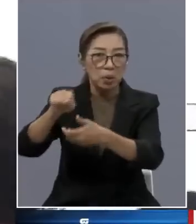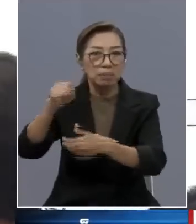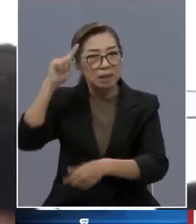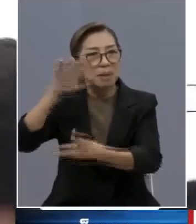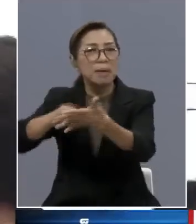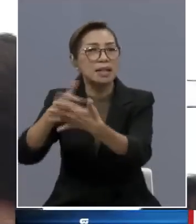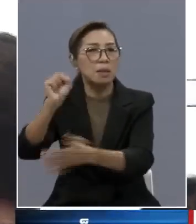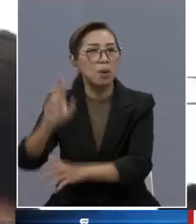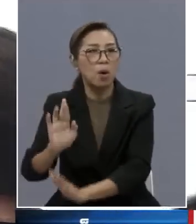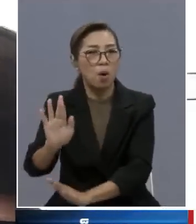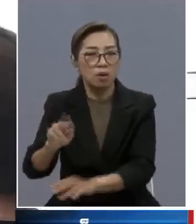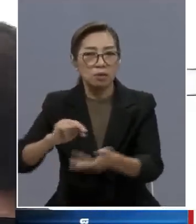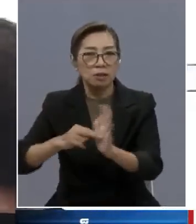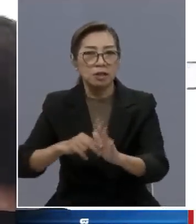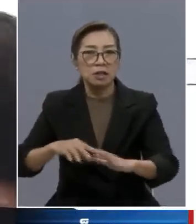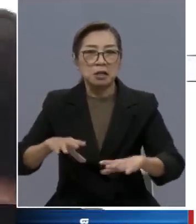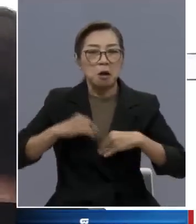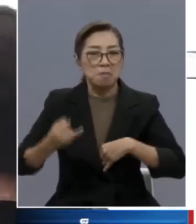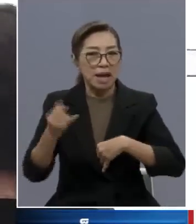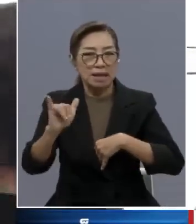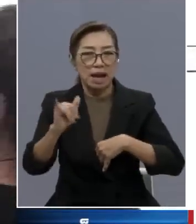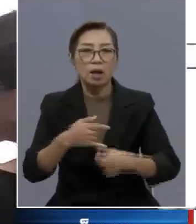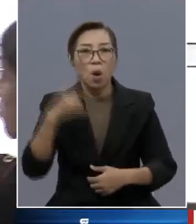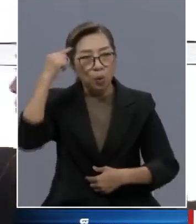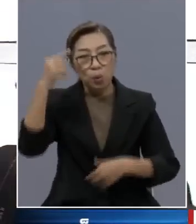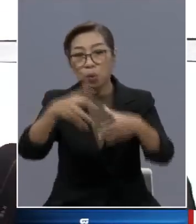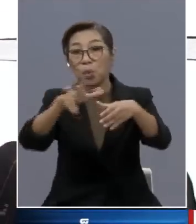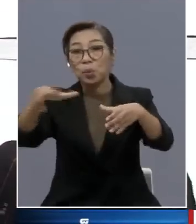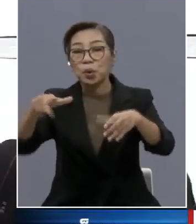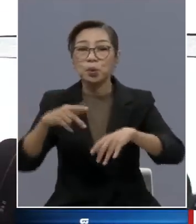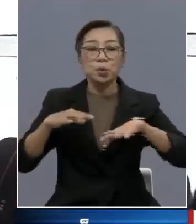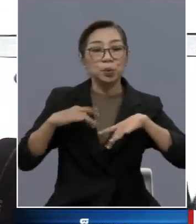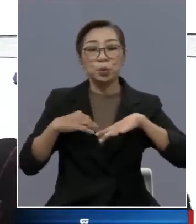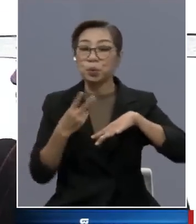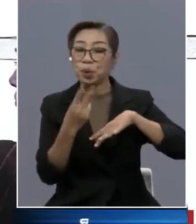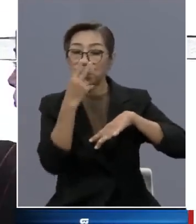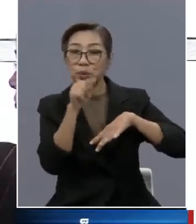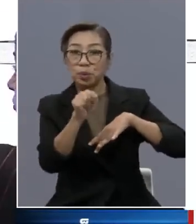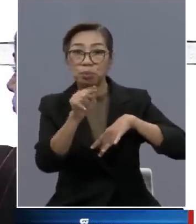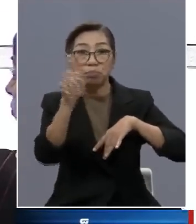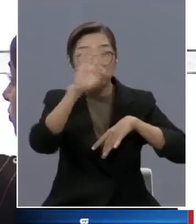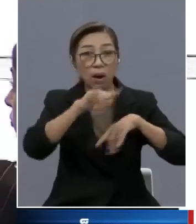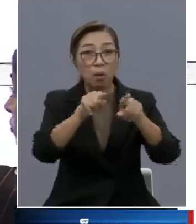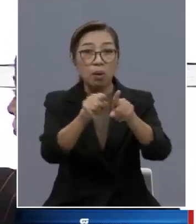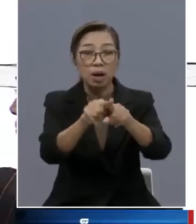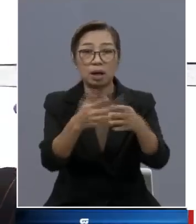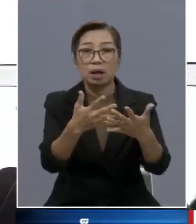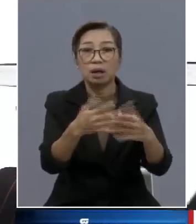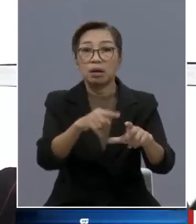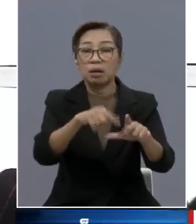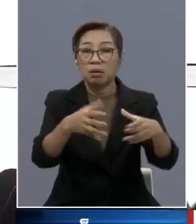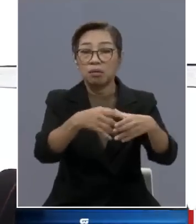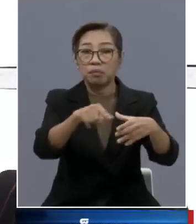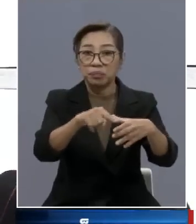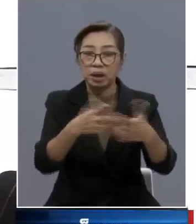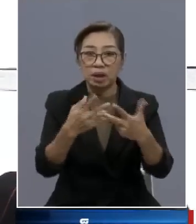อนนี้เองเนี่ยคุณชูวิทย์บอกว่าเพื่อไทยเนี่ยจิบน้ำชารอดูอยู่บนภูเพราะว่าแคนดิเดตนายกคนเดียวเดิมพันด้วยประเด็น